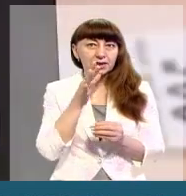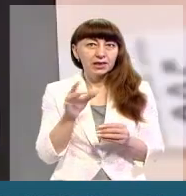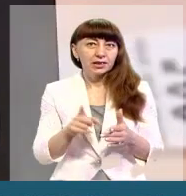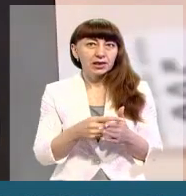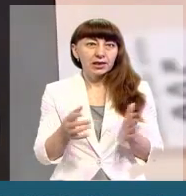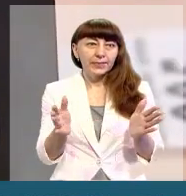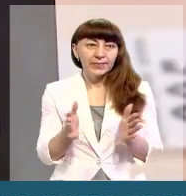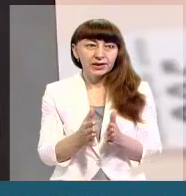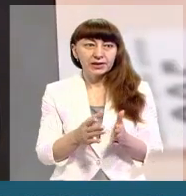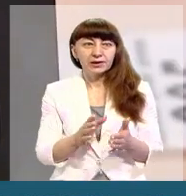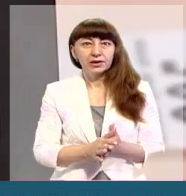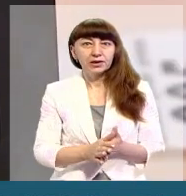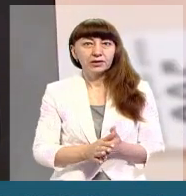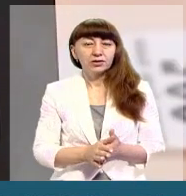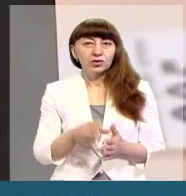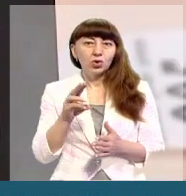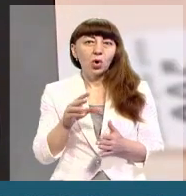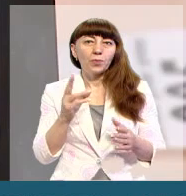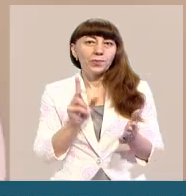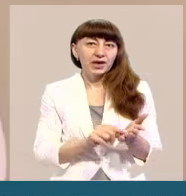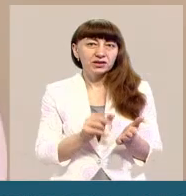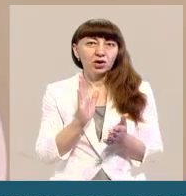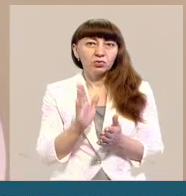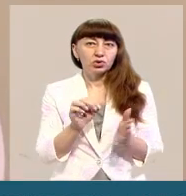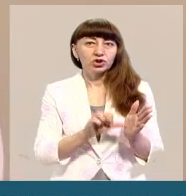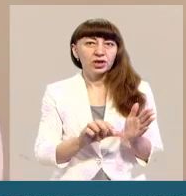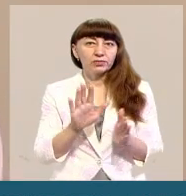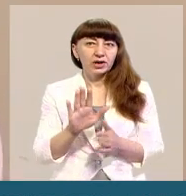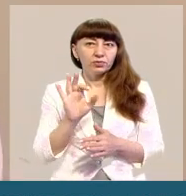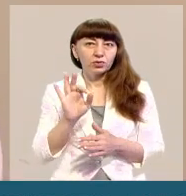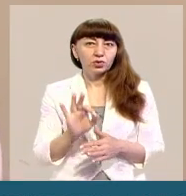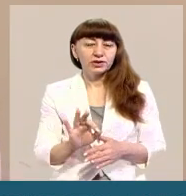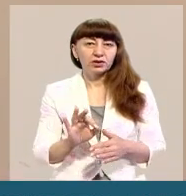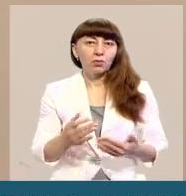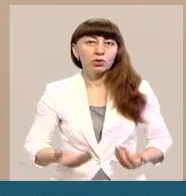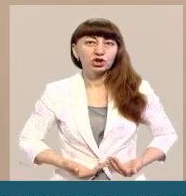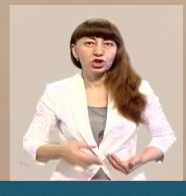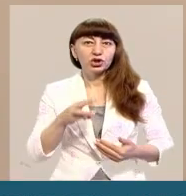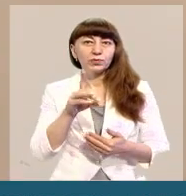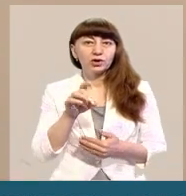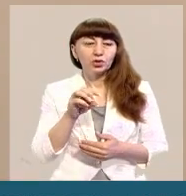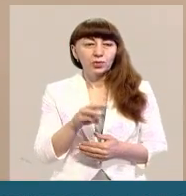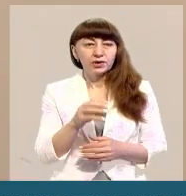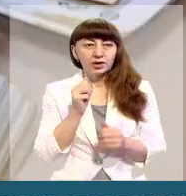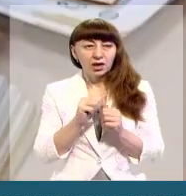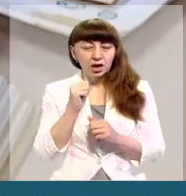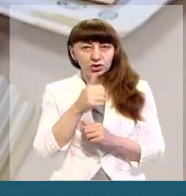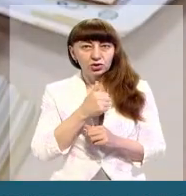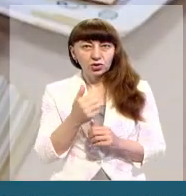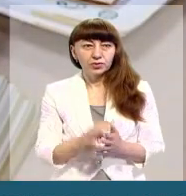базалық зейнетақы ең төменгі күнкөріс деңгейінің 65%-ға тем болса, содан кейін 10 жылдан асқан әр 3 жыл